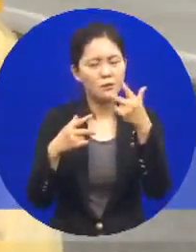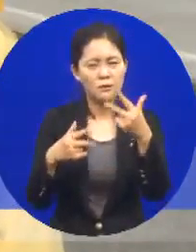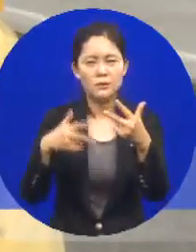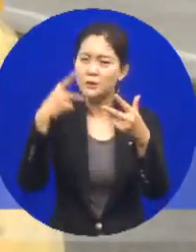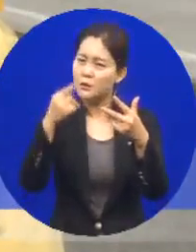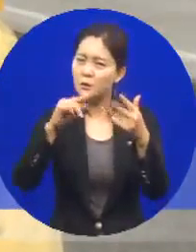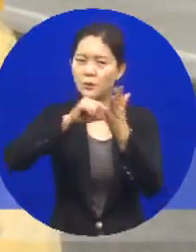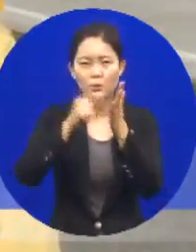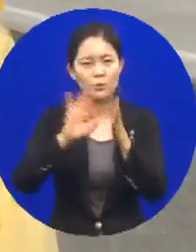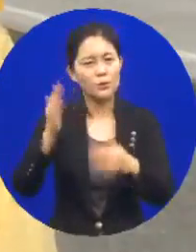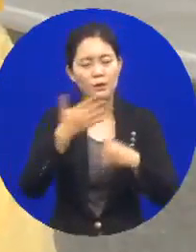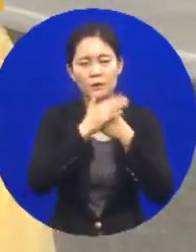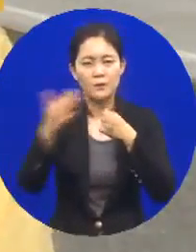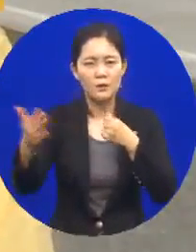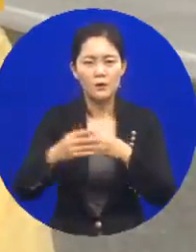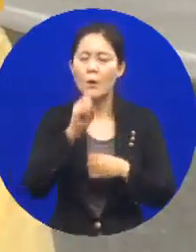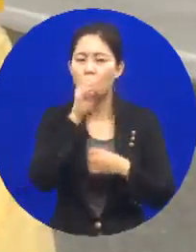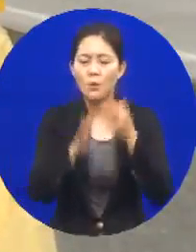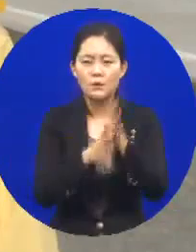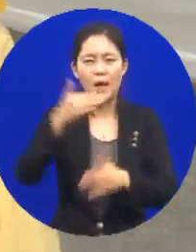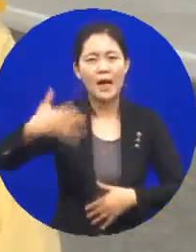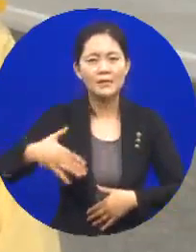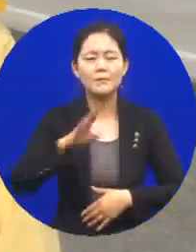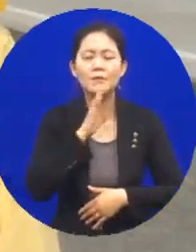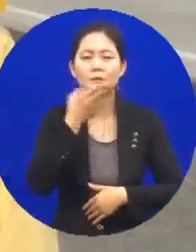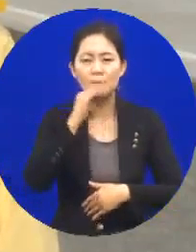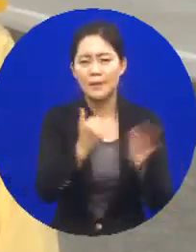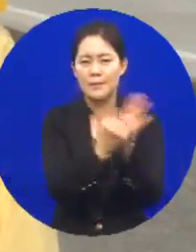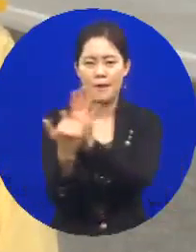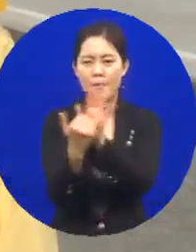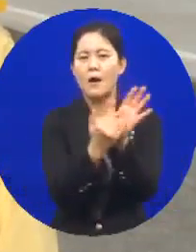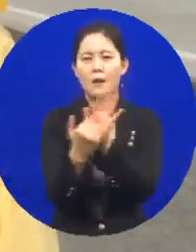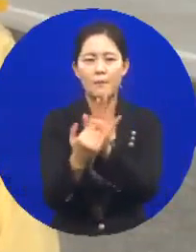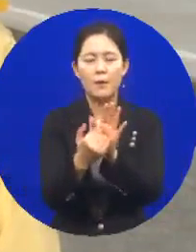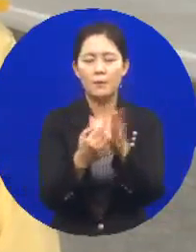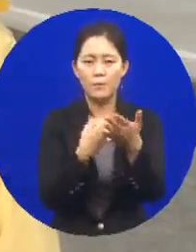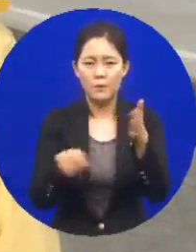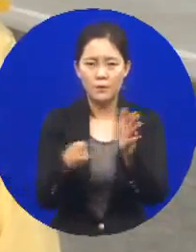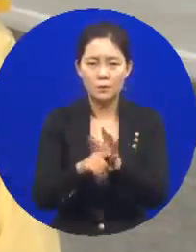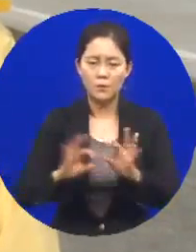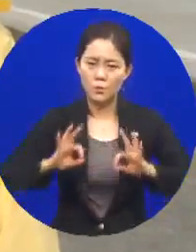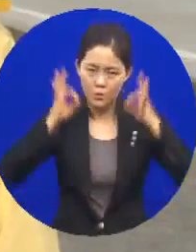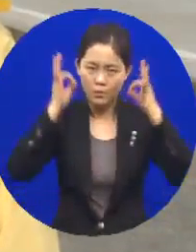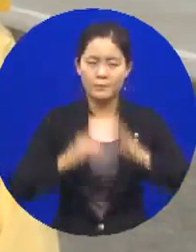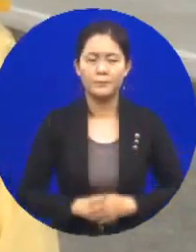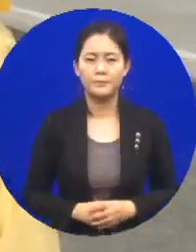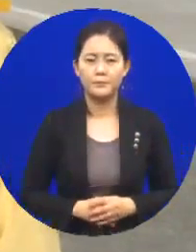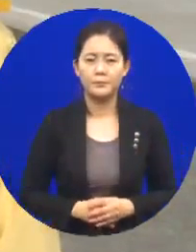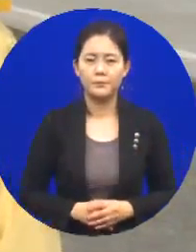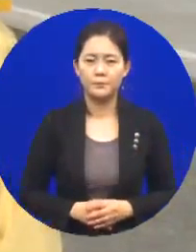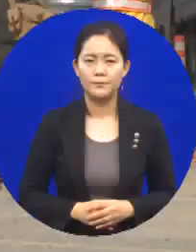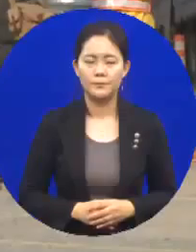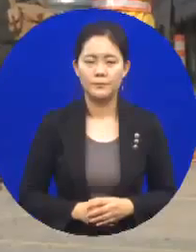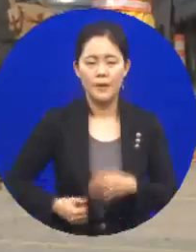떨어졌는데요. 그 용인 지역에는 아직 발생하지 않았지만 철저히 예방해서 우리 피해가 없도록 최선의 노력을